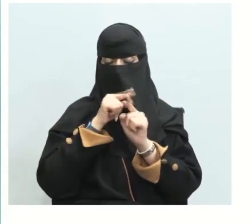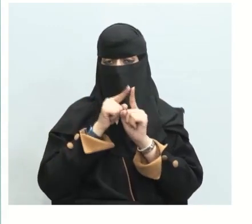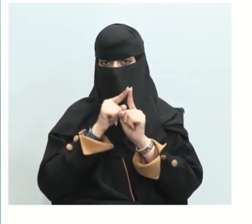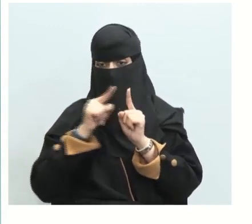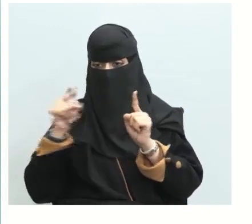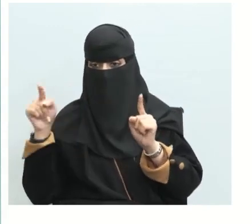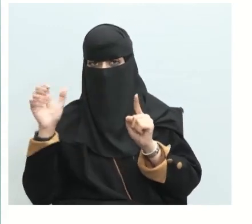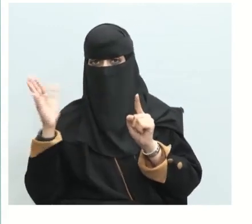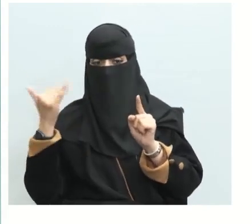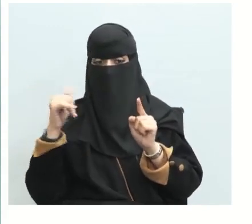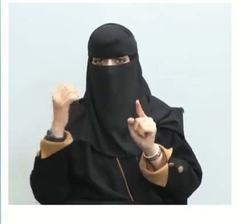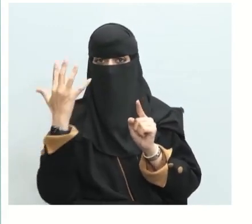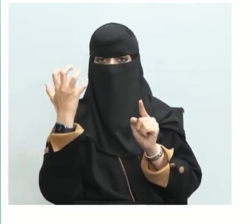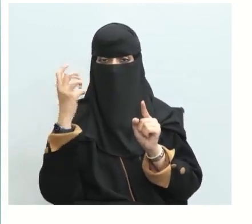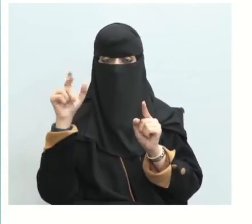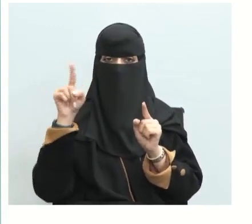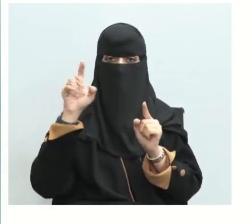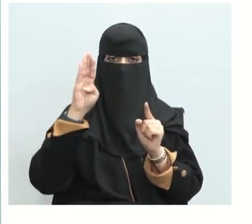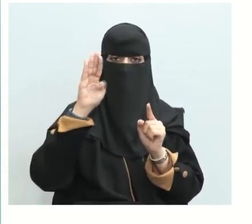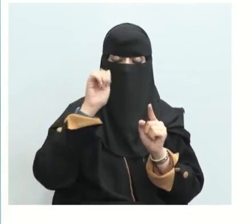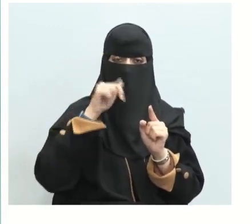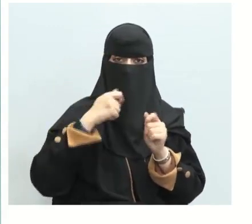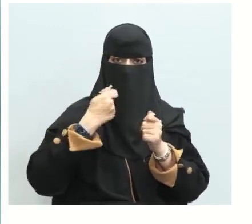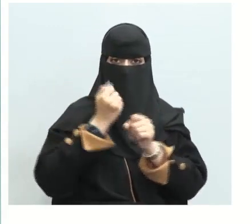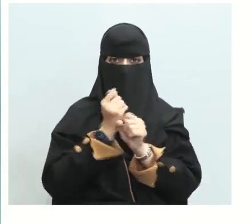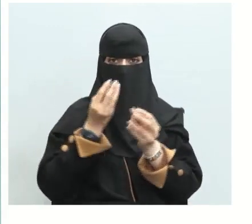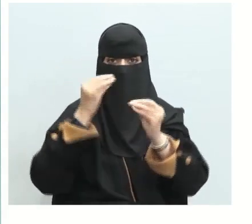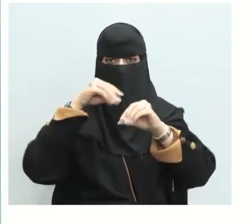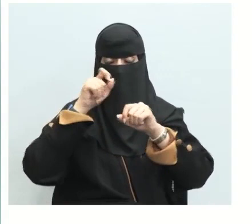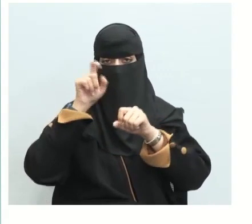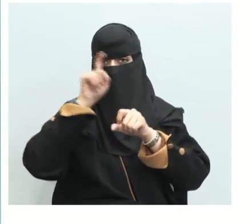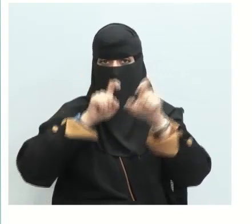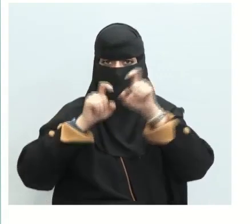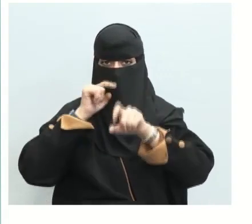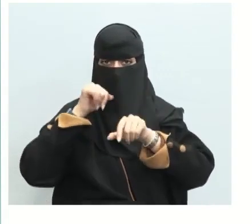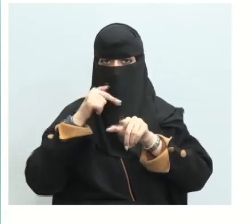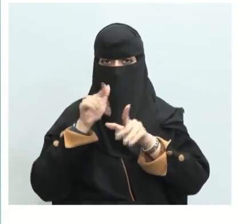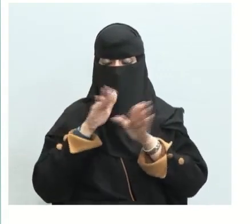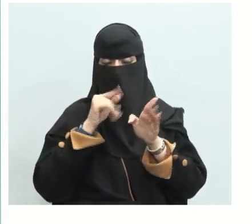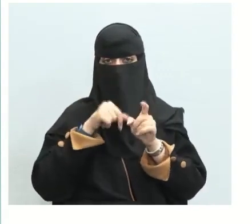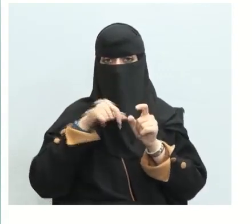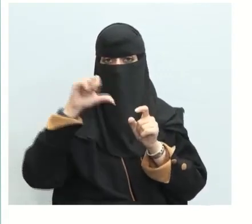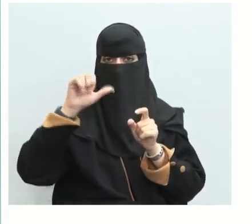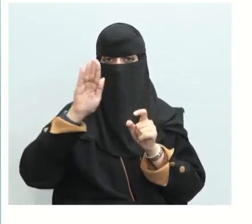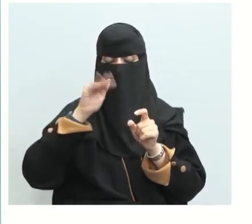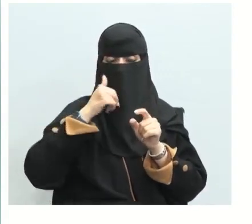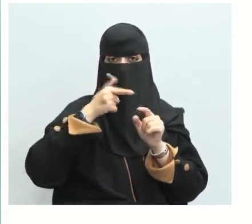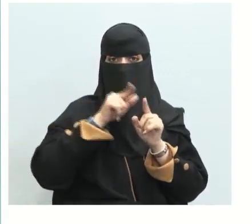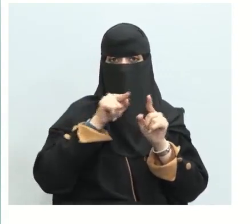عرض الشاشة 500 بكسل. إذا سيتم إضافة استعلام الوسائط